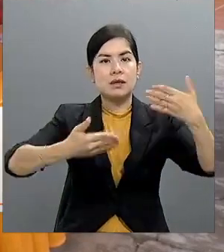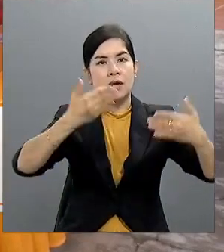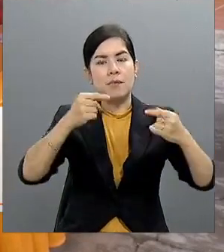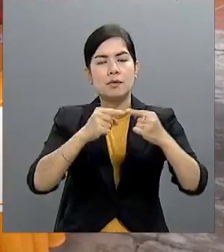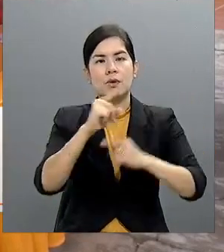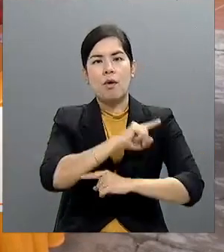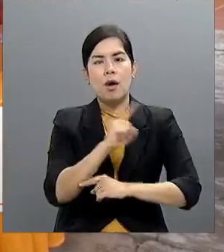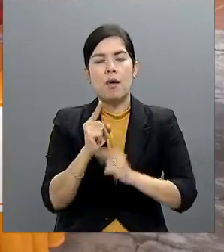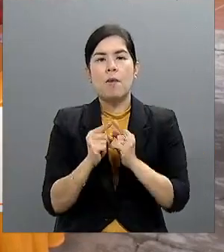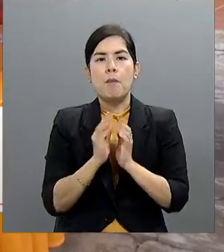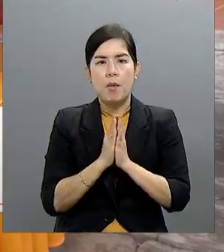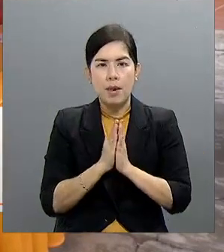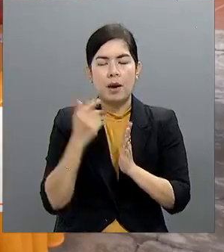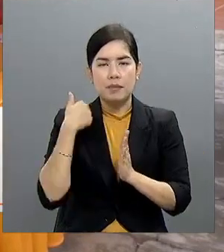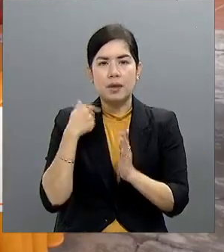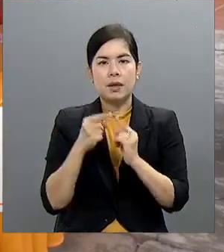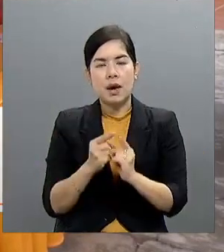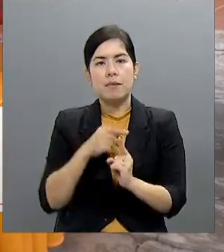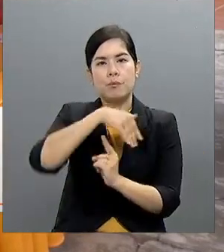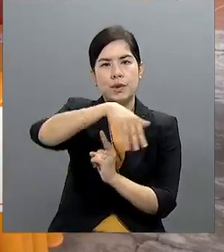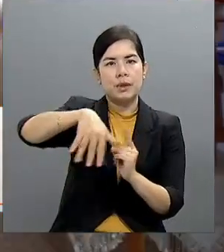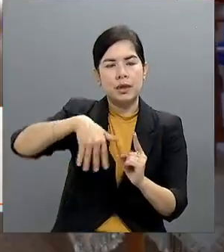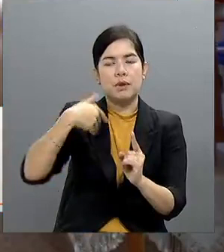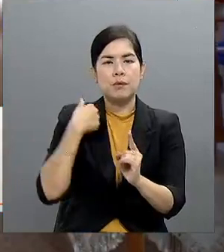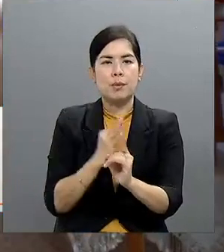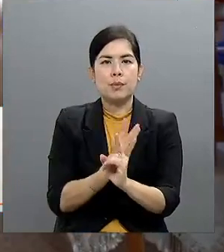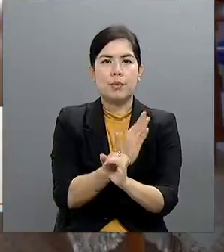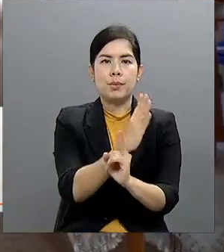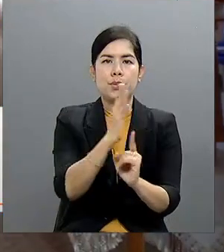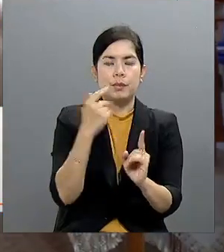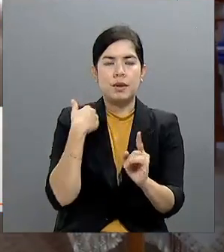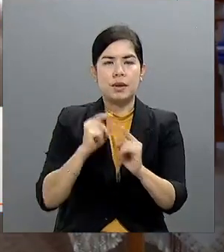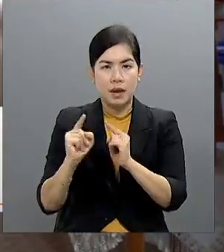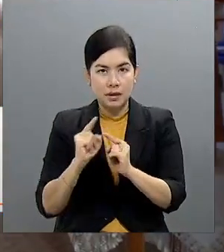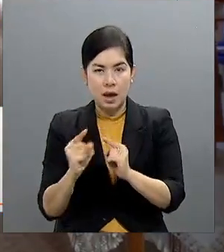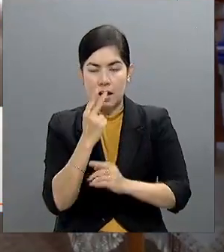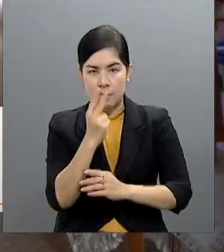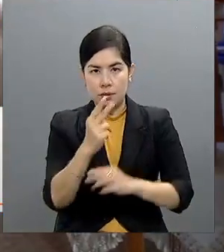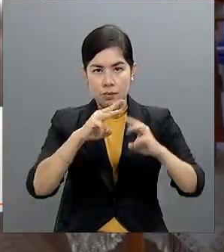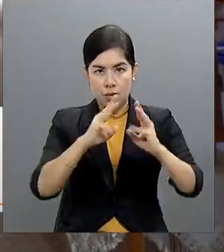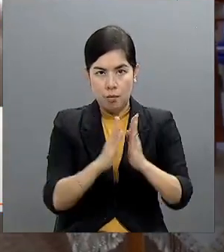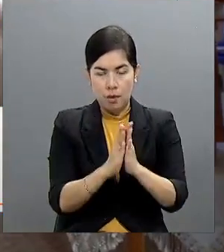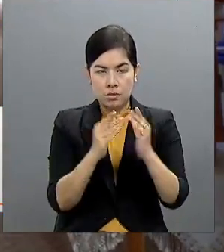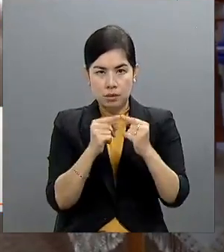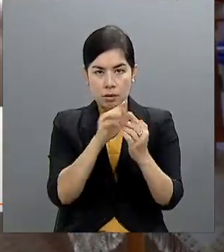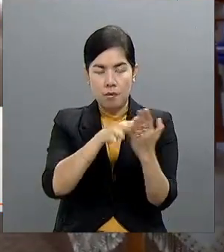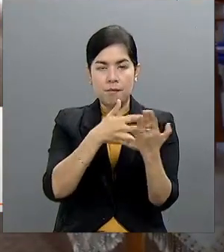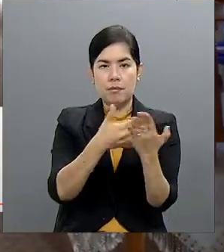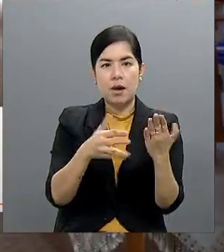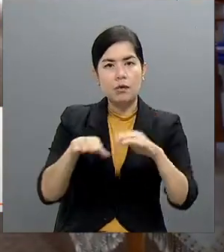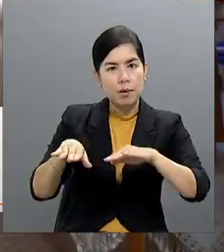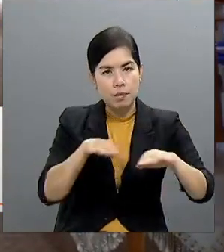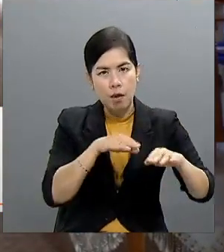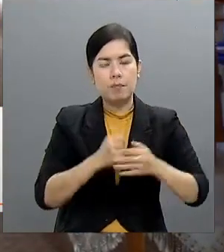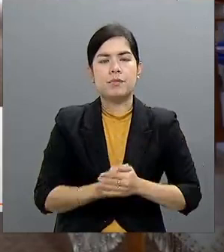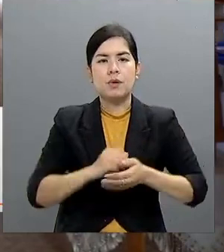รมการเวียนเทียนก็ให้แต่ละวัดประเมินความพร้อมและจัดมาตรการให้ความร่วมมือกับอสม.และโรง